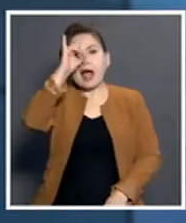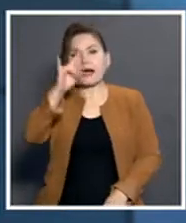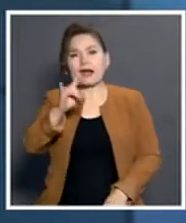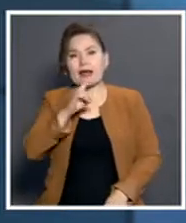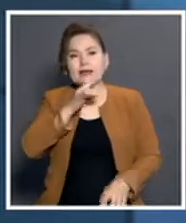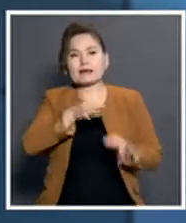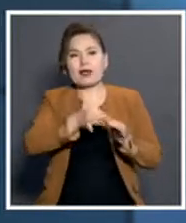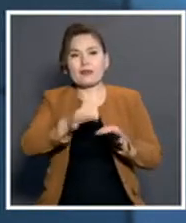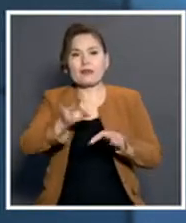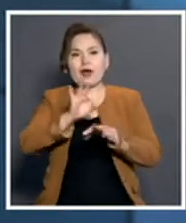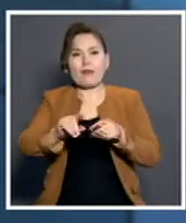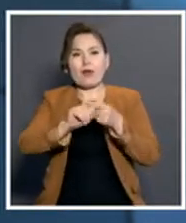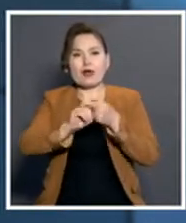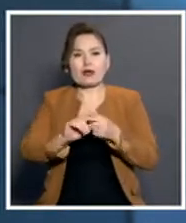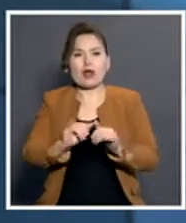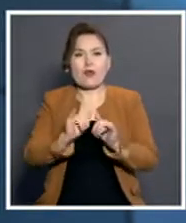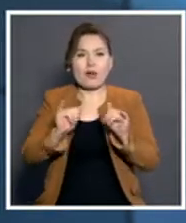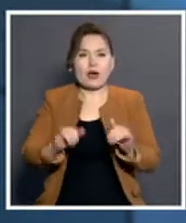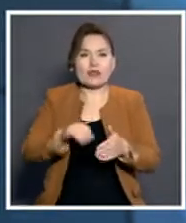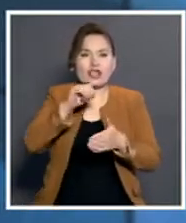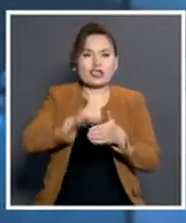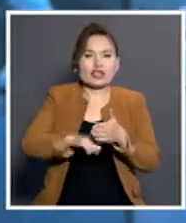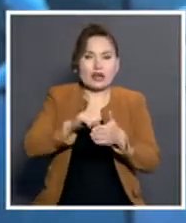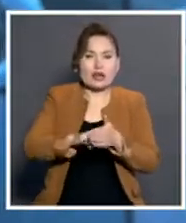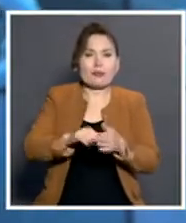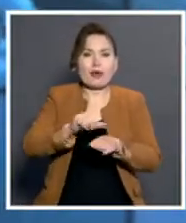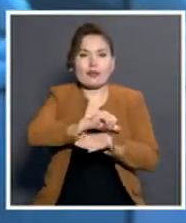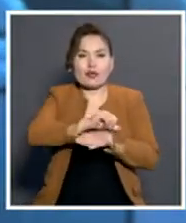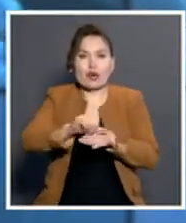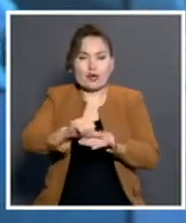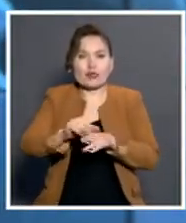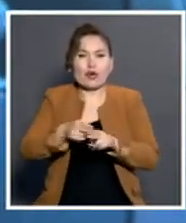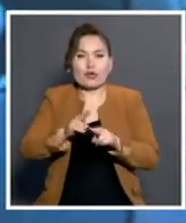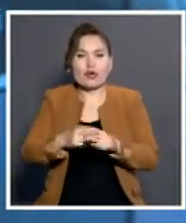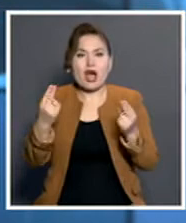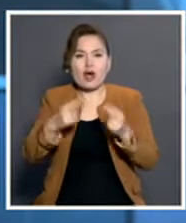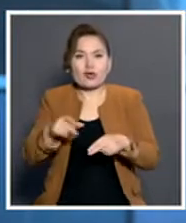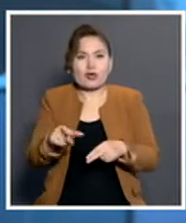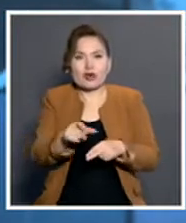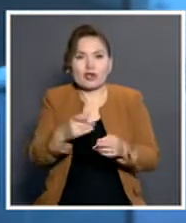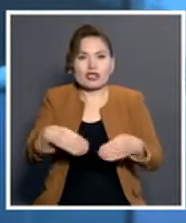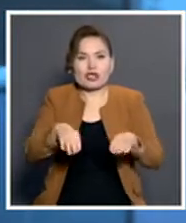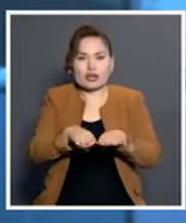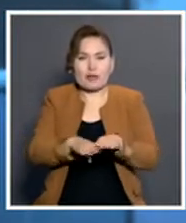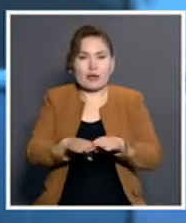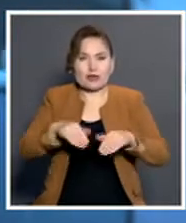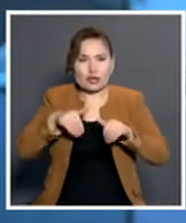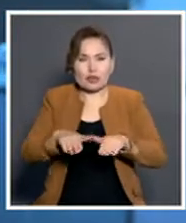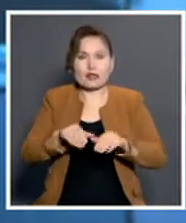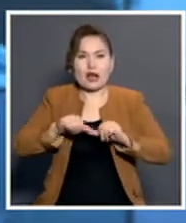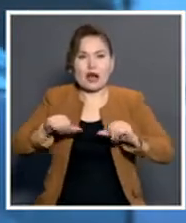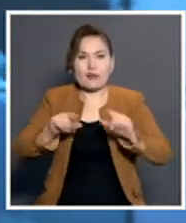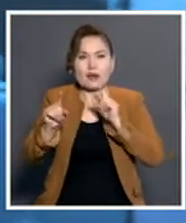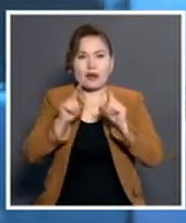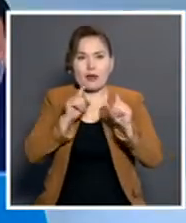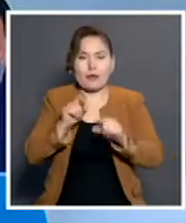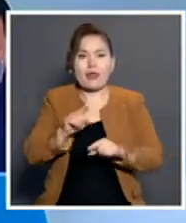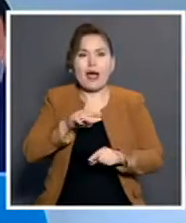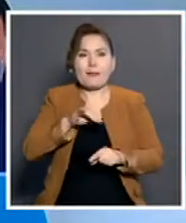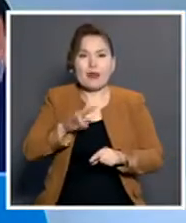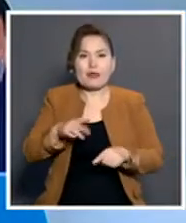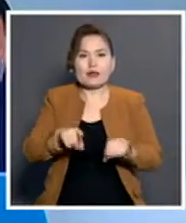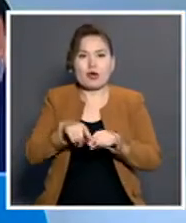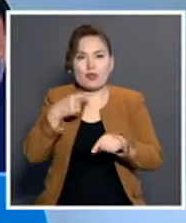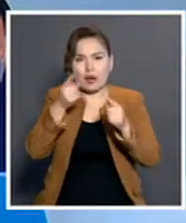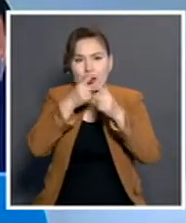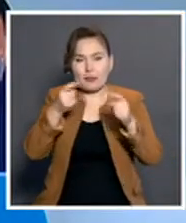Қазақстан эпидахуалдың ұшығуына байланысты шекарадағы қауіпсіздікті күшейтетін болды. Ведомстваралық комиссияның отырысын өткізген Асқар Мамин осылай деді.